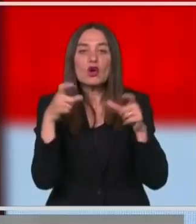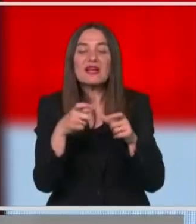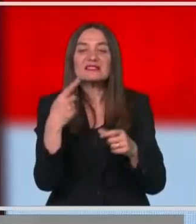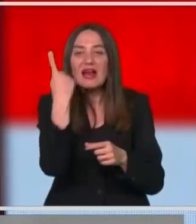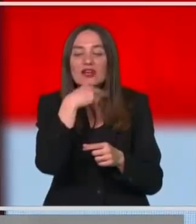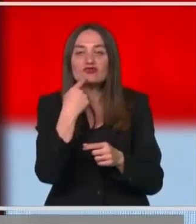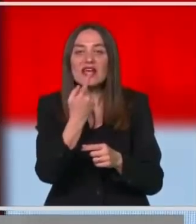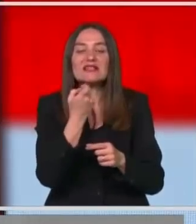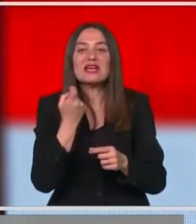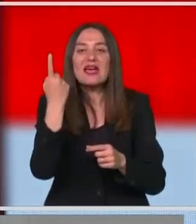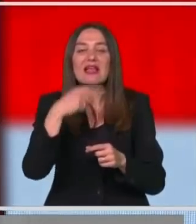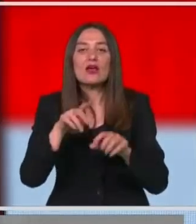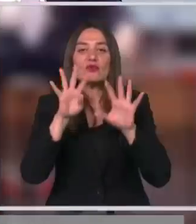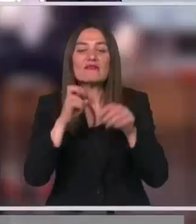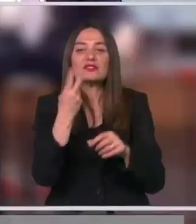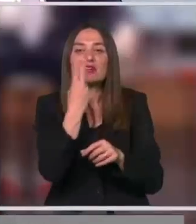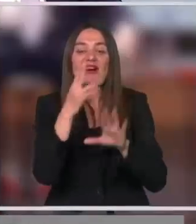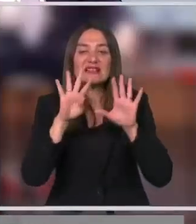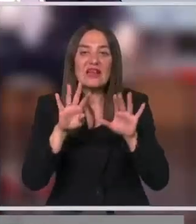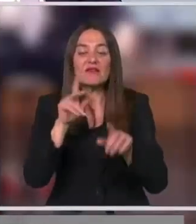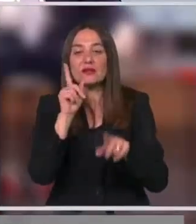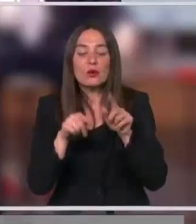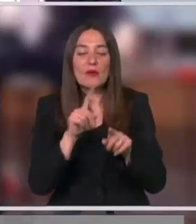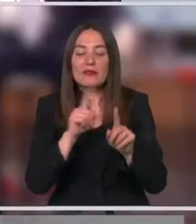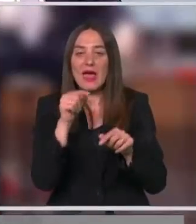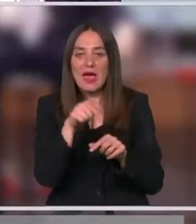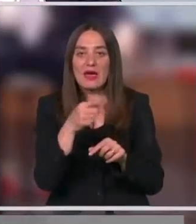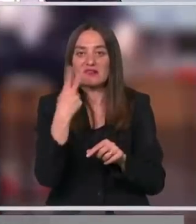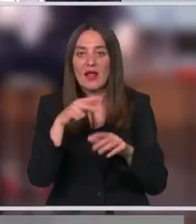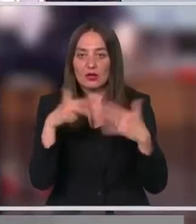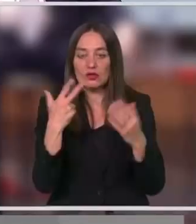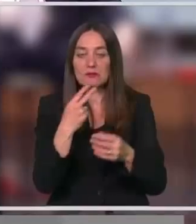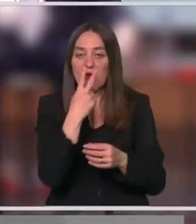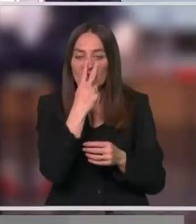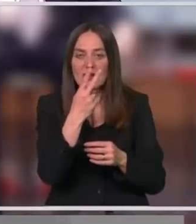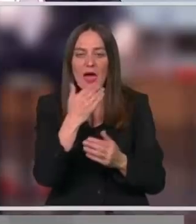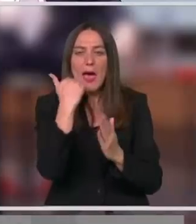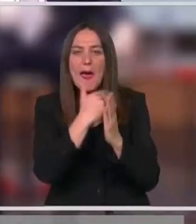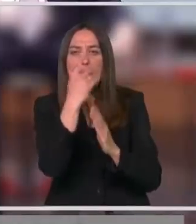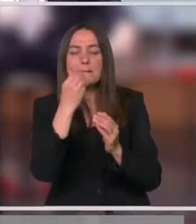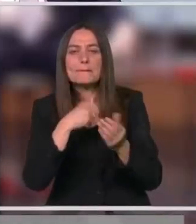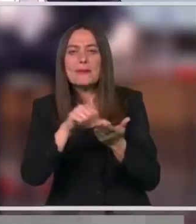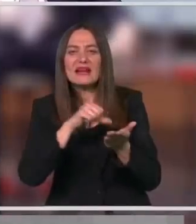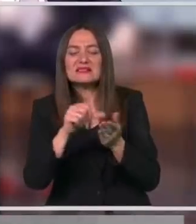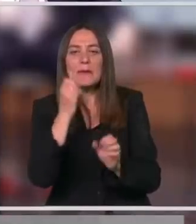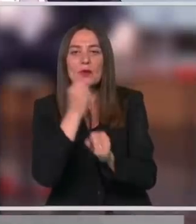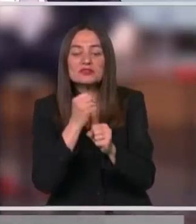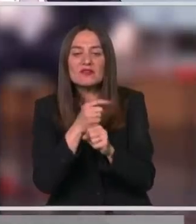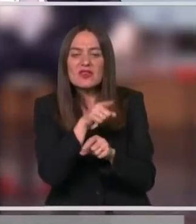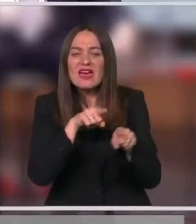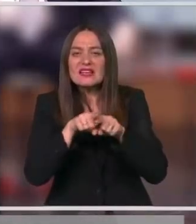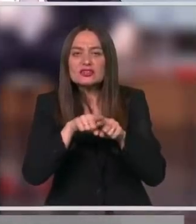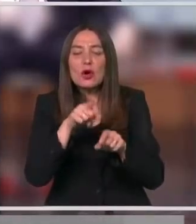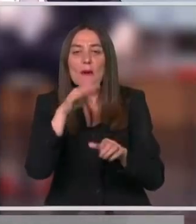na krizu iz 1929. po nekim aspektima, ne po ovu iz 2008. Ako pogledate berzanska poslovanja, ona identično, znači u svom padu